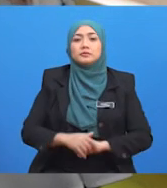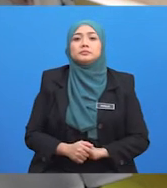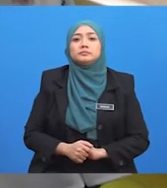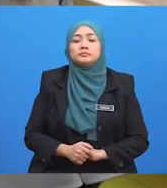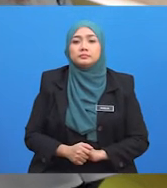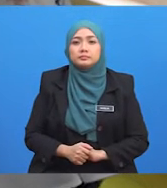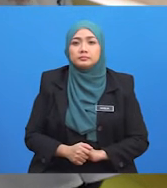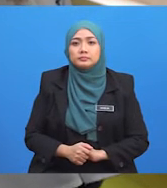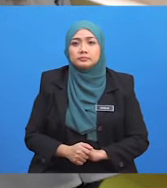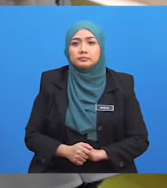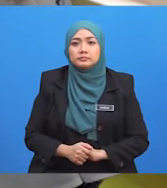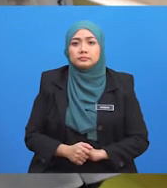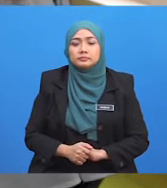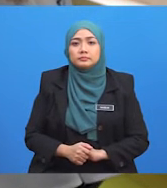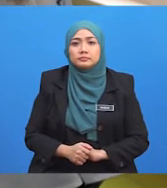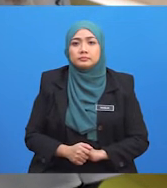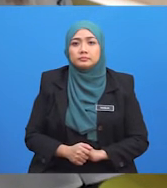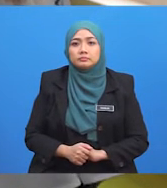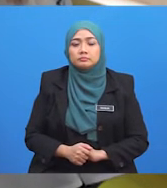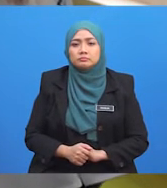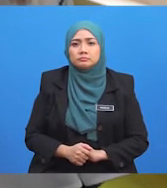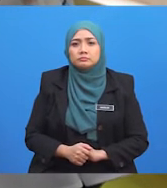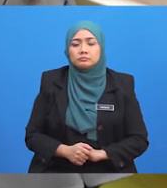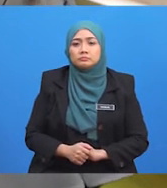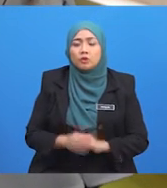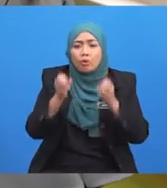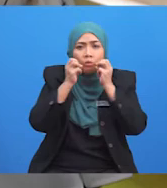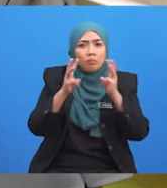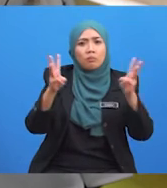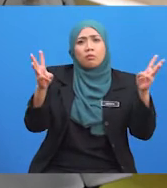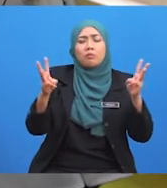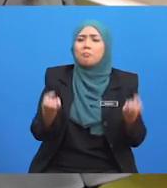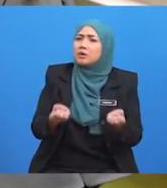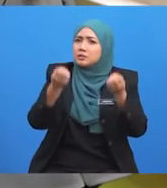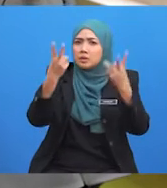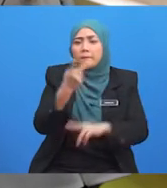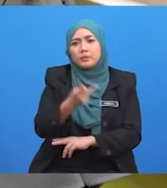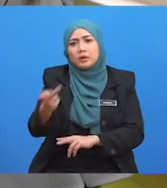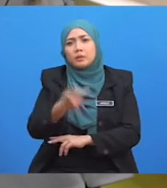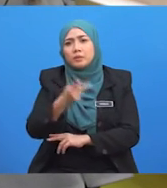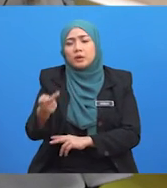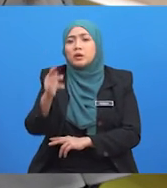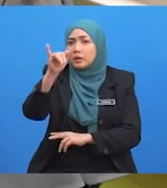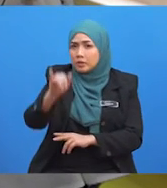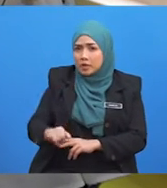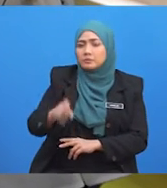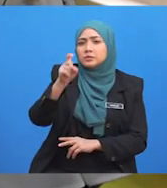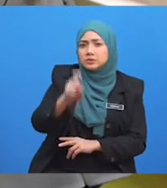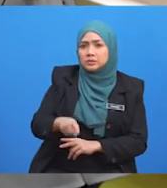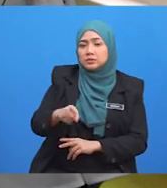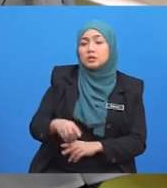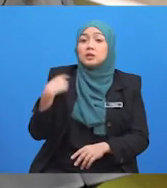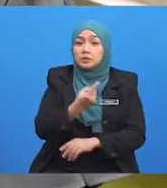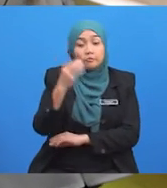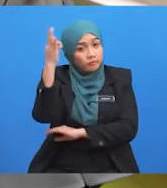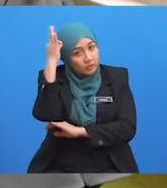sekitar. Wah, banyak juga perkara yang perlu dipertimbangkan sebelum kita membuat sesuatu untuk sayang